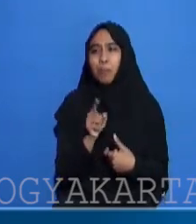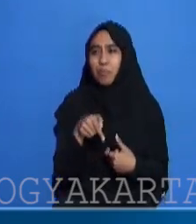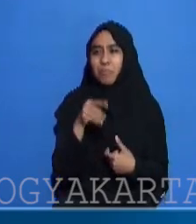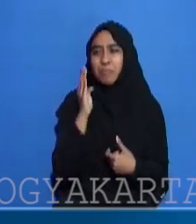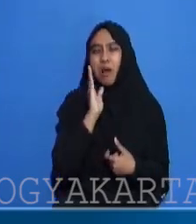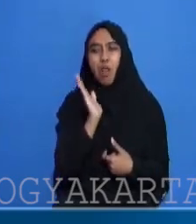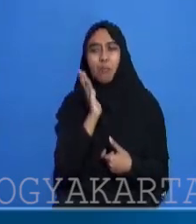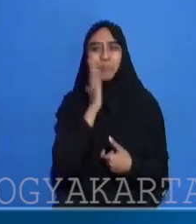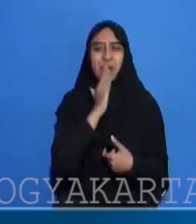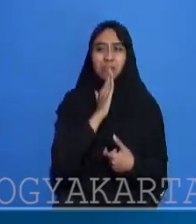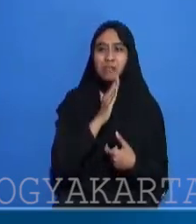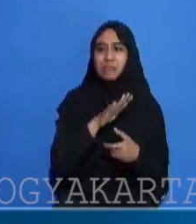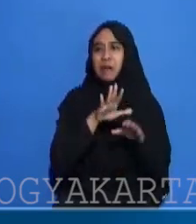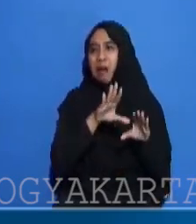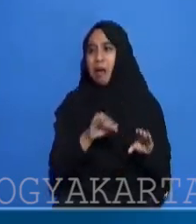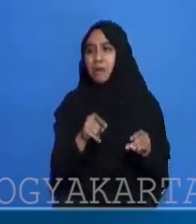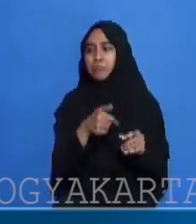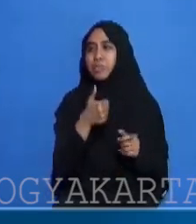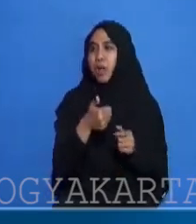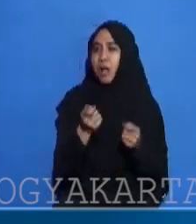kepedasan, tenang, bisa diatur.